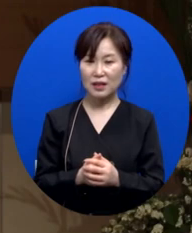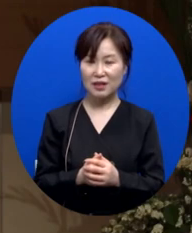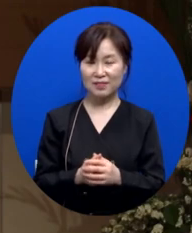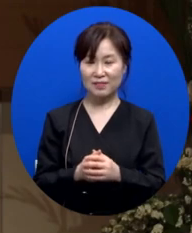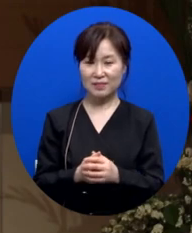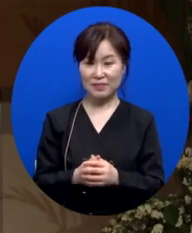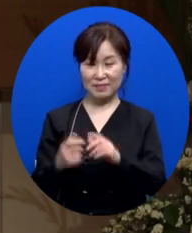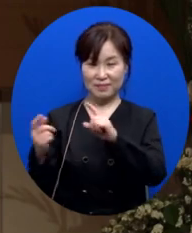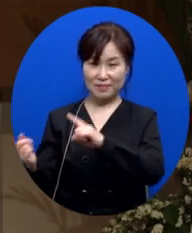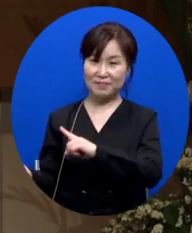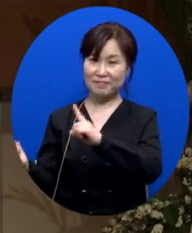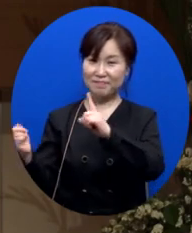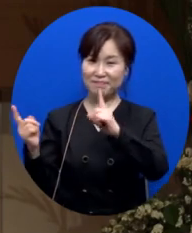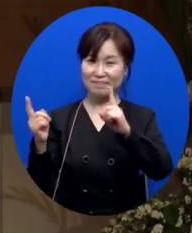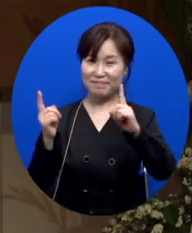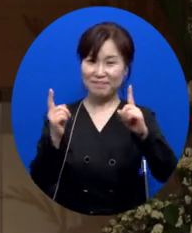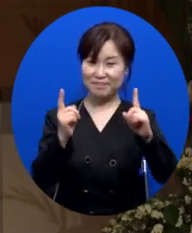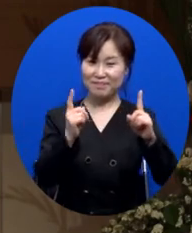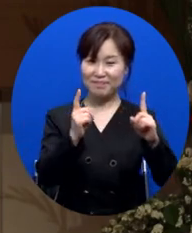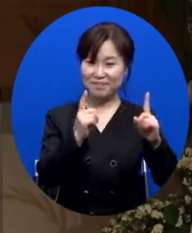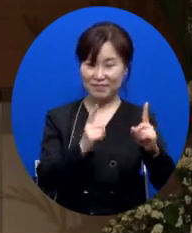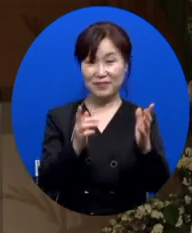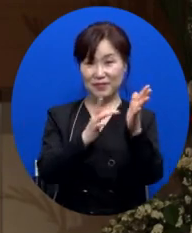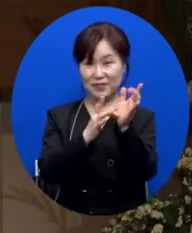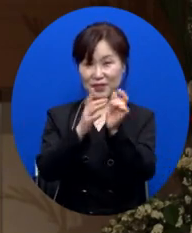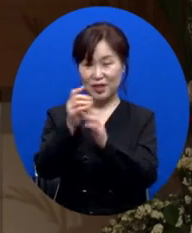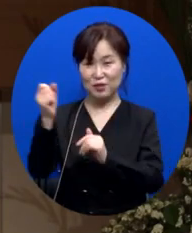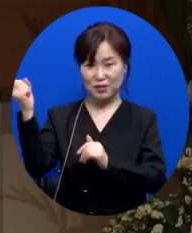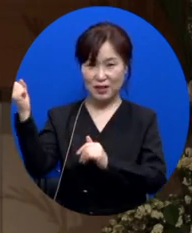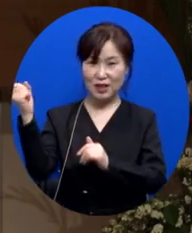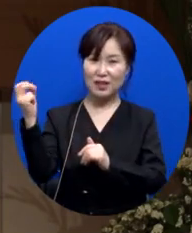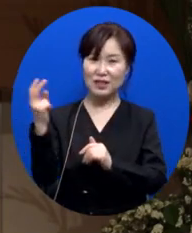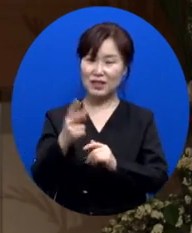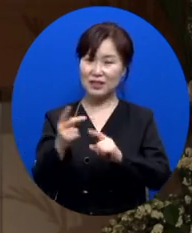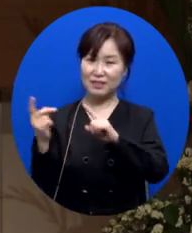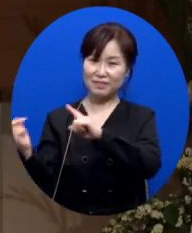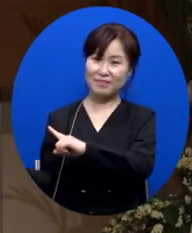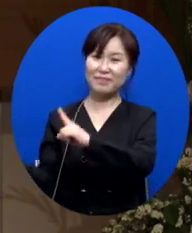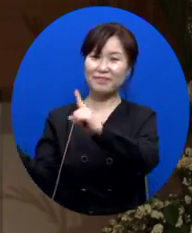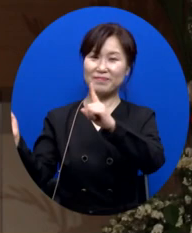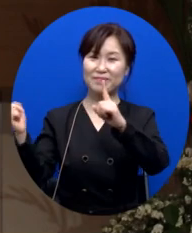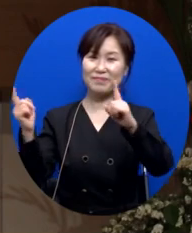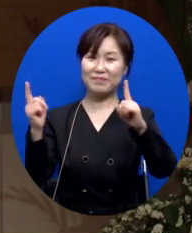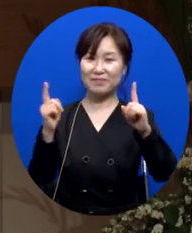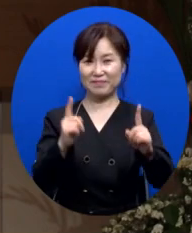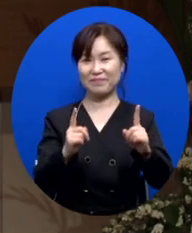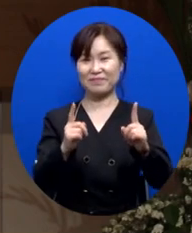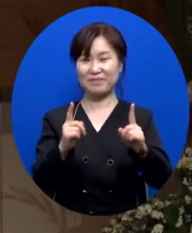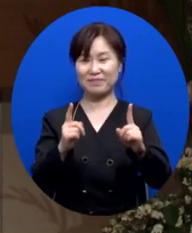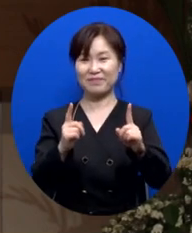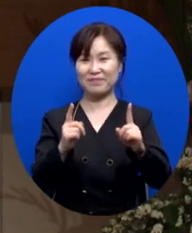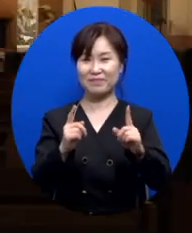으 o 으 오오오